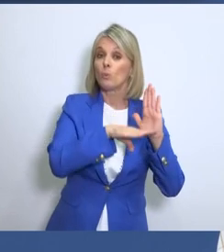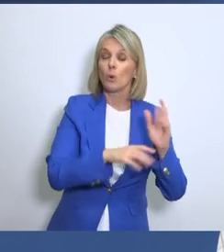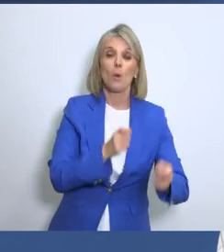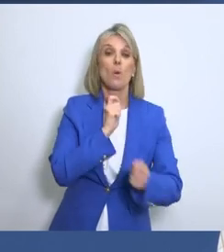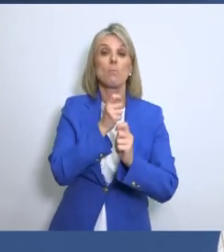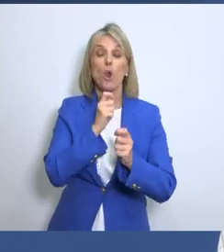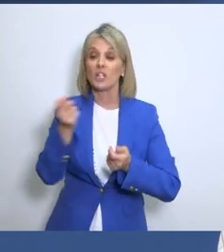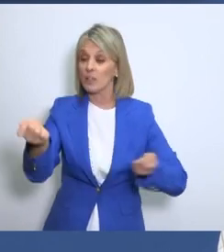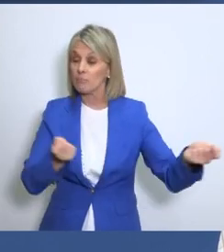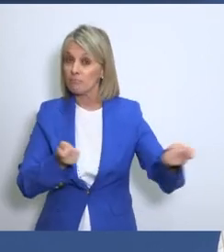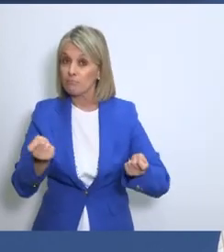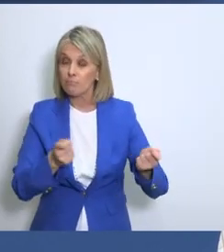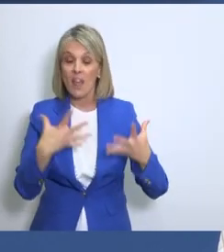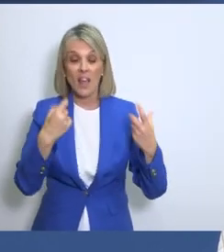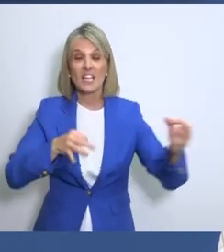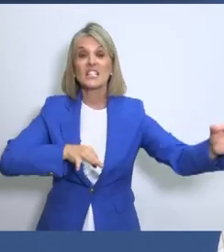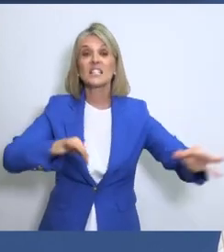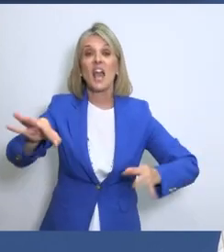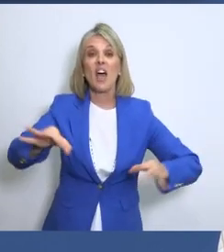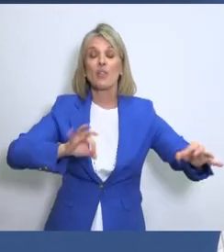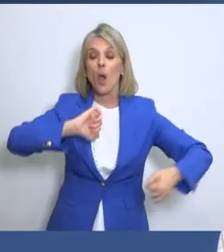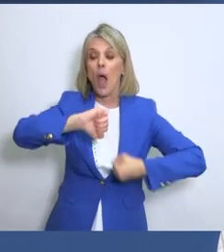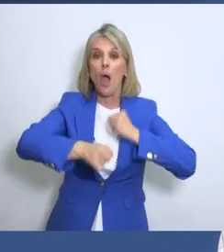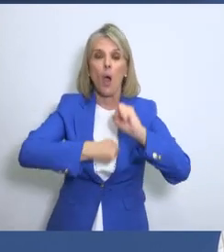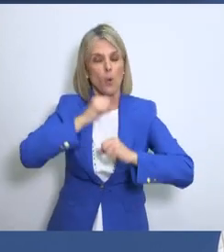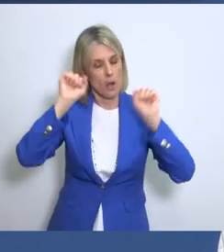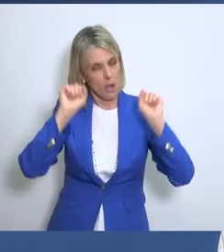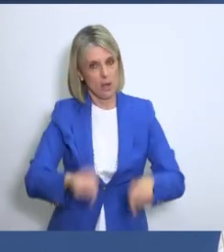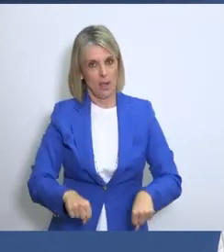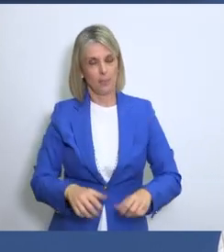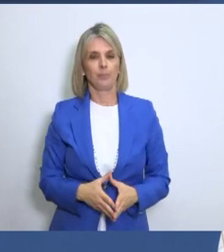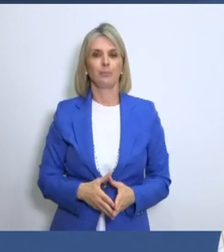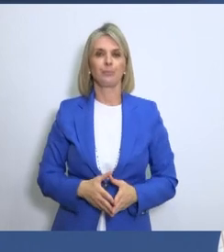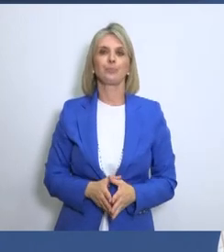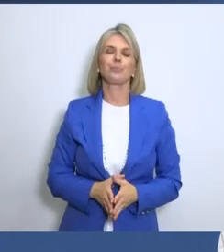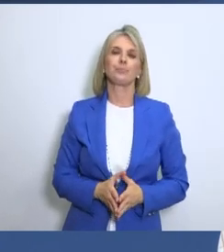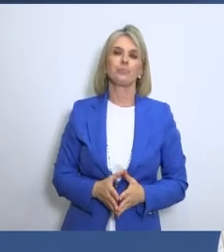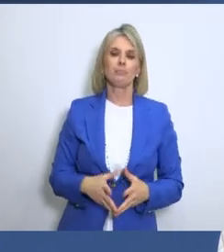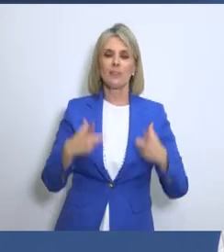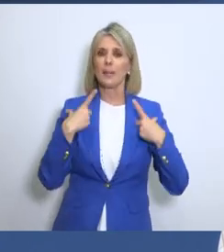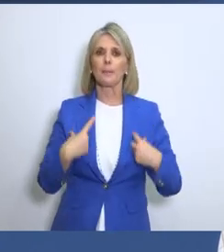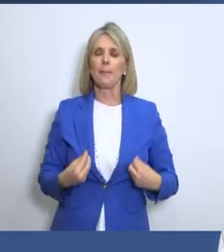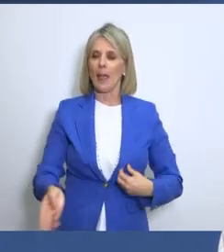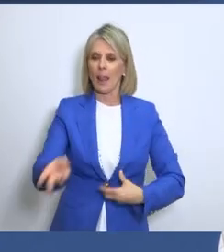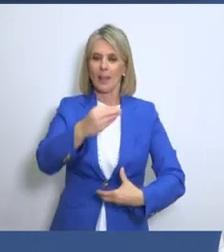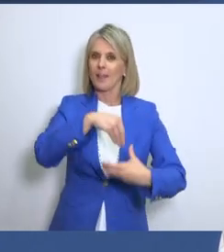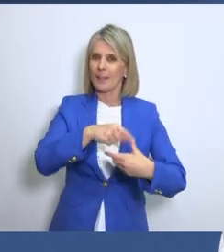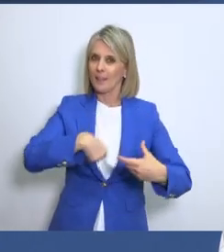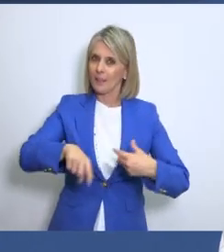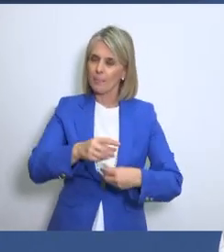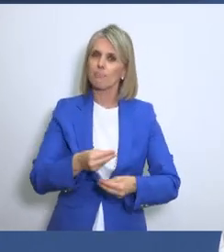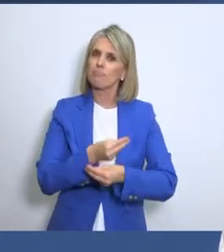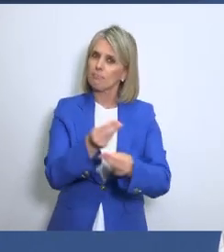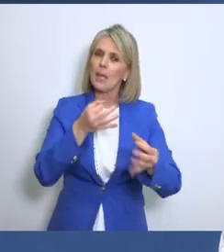πολιτική, χρειάζεται σχέδιο αγώνων. Οι σύντροφοι προηγούμενα έδωσαν ορισμένες